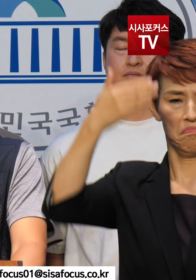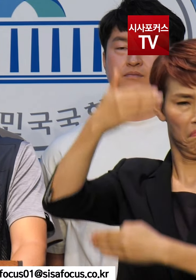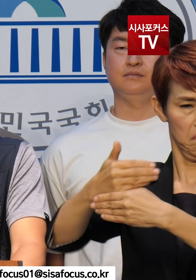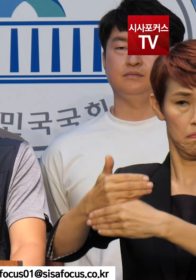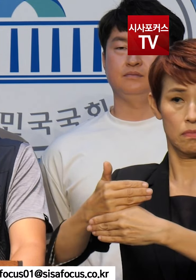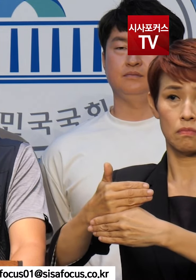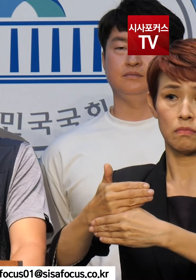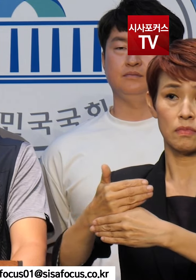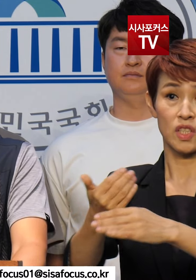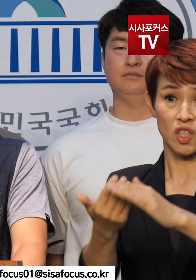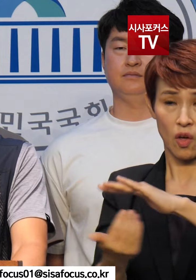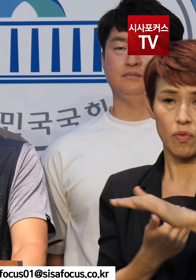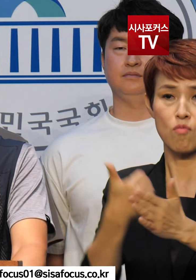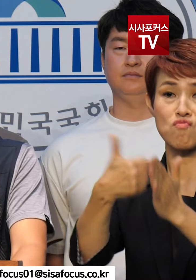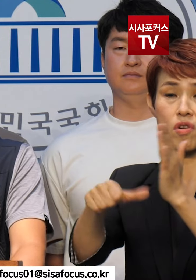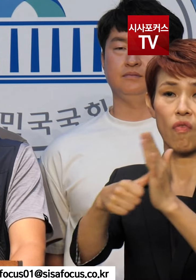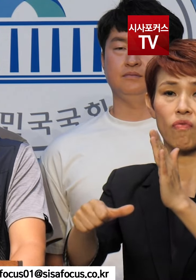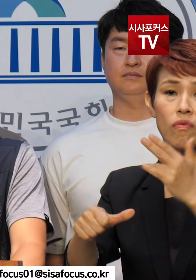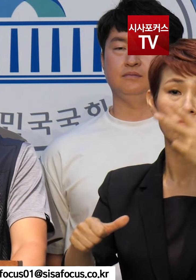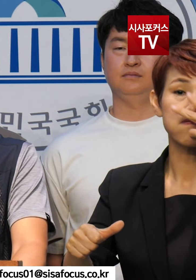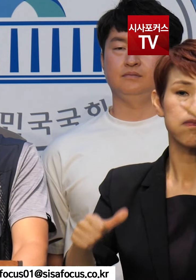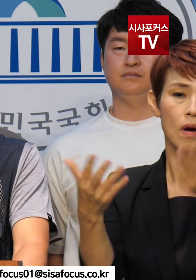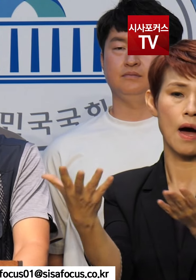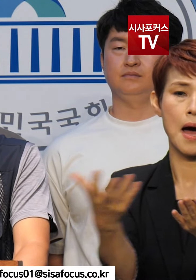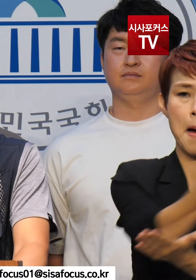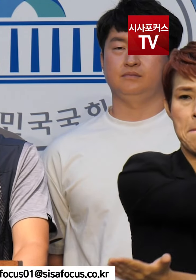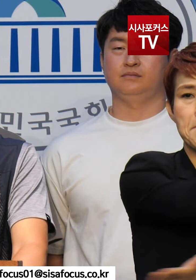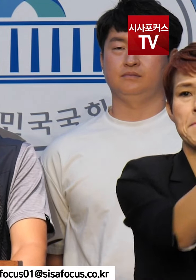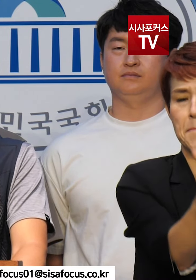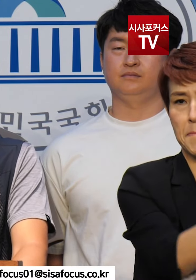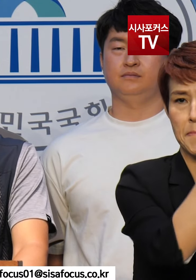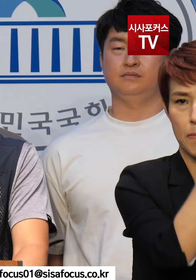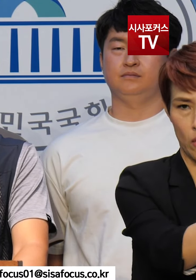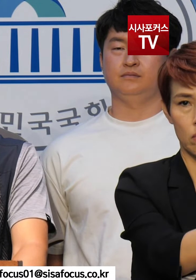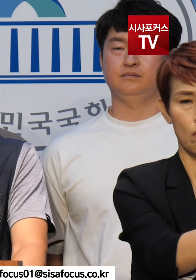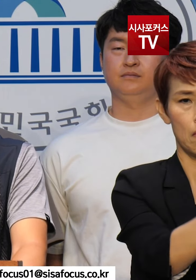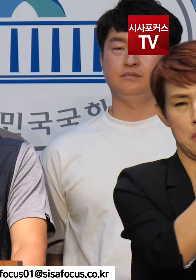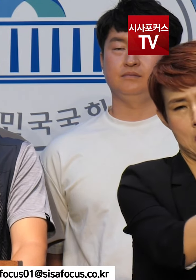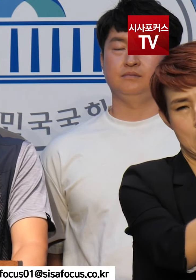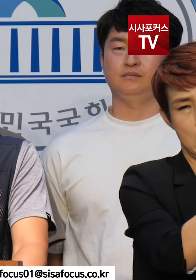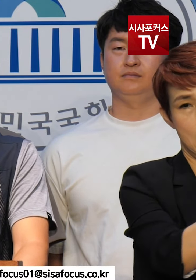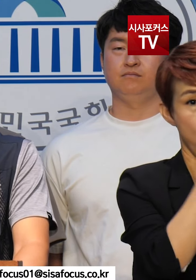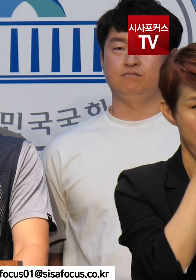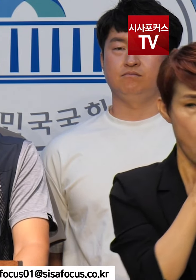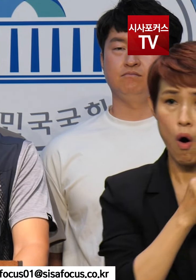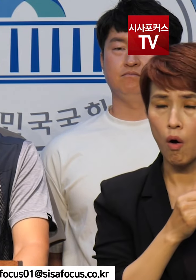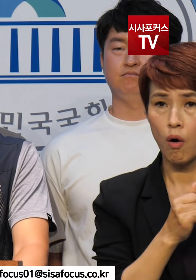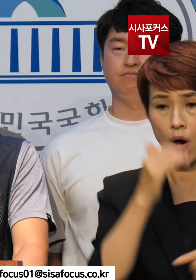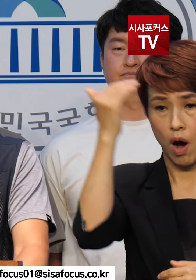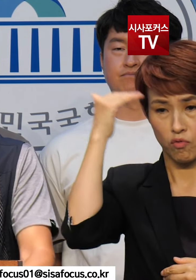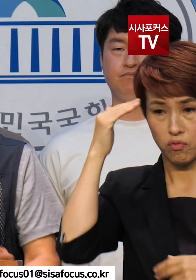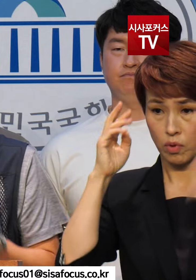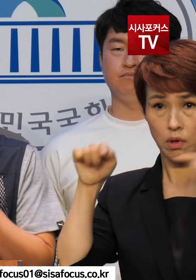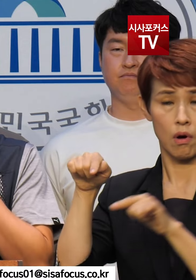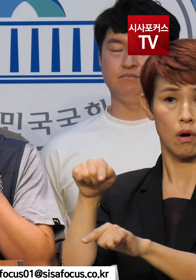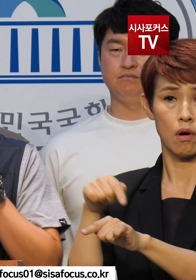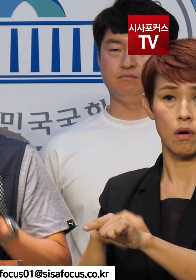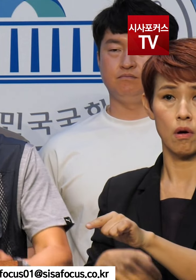전에 이미 물량을 한국 니토 옵티컬로 빼돌려 대체 생산을 시작했습니다. 한국 옵티컬은